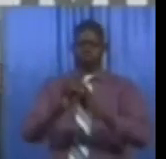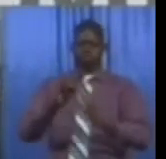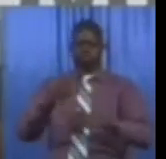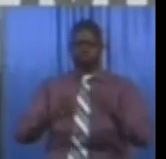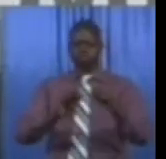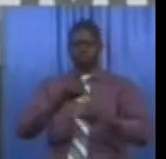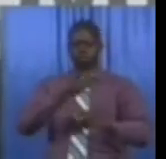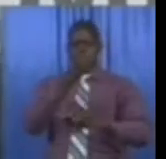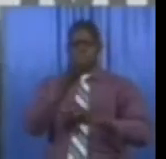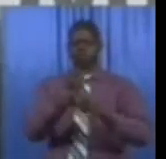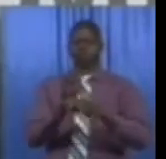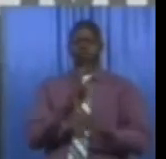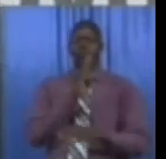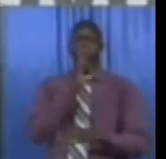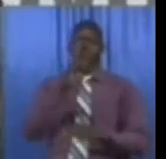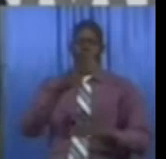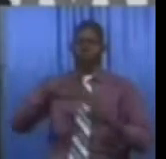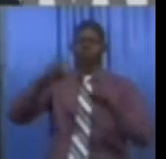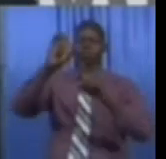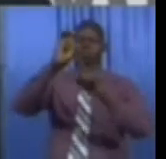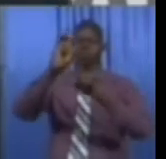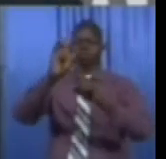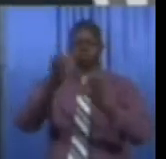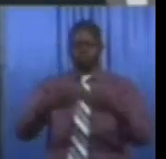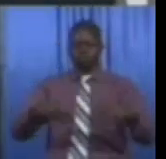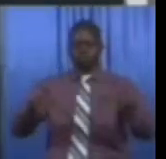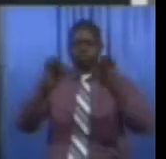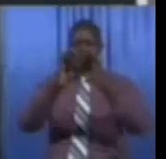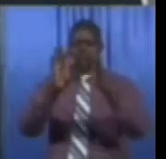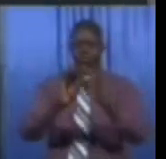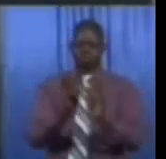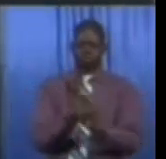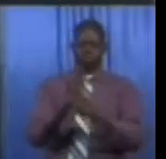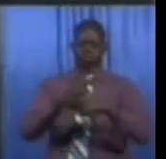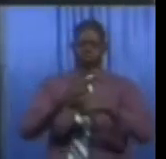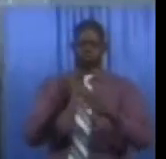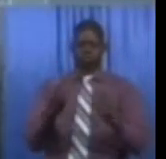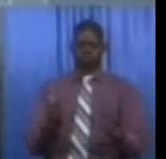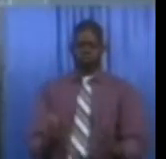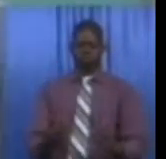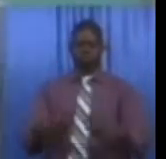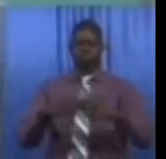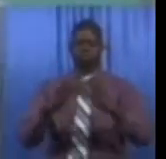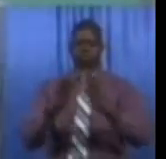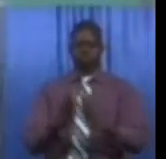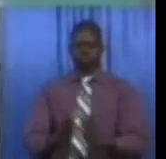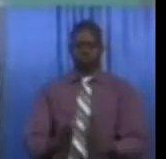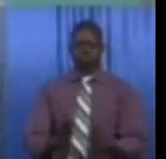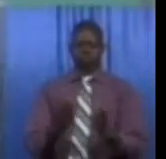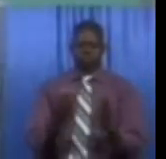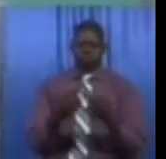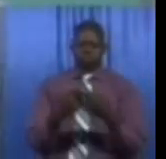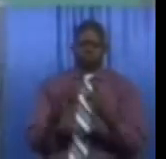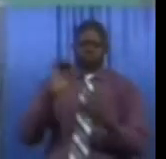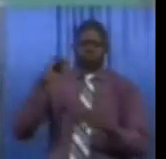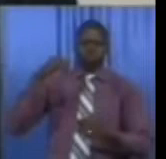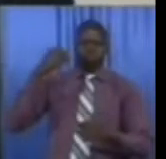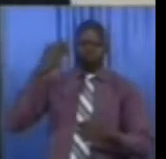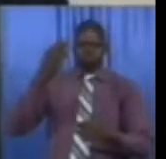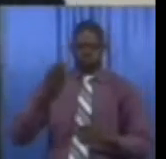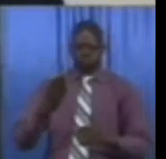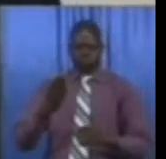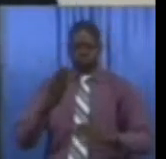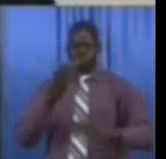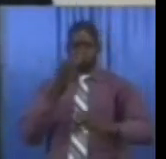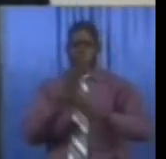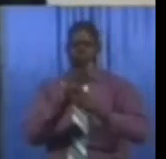pouvoir être vraiment dans les conditions optimales de production dans cette zone industrielle. Dorénavant, la fixation